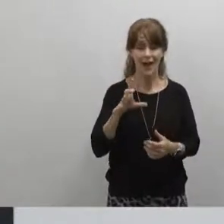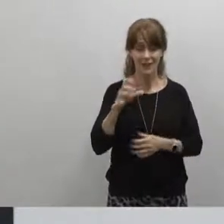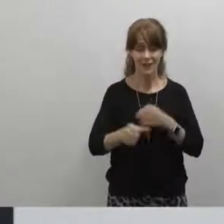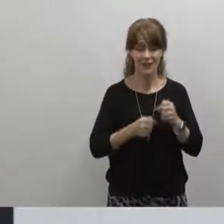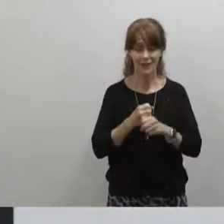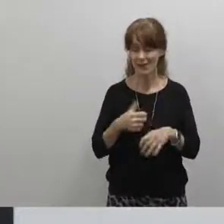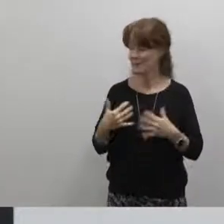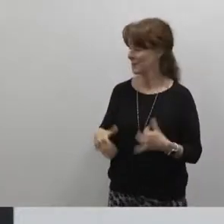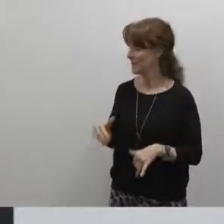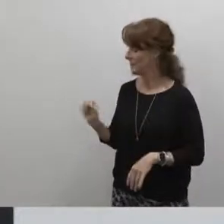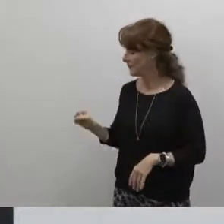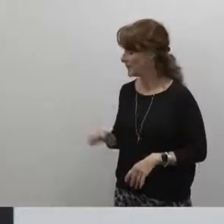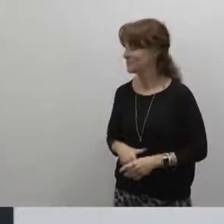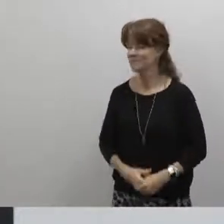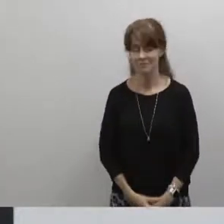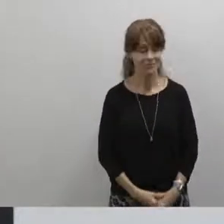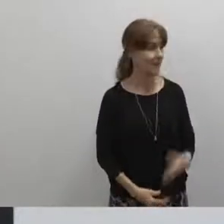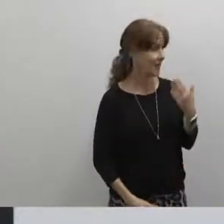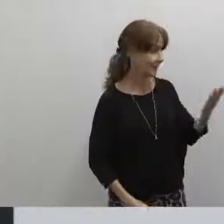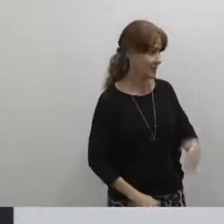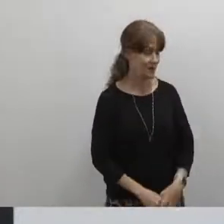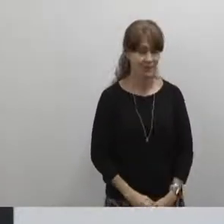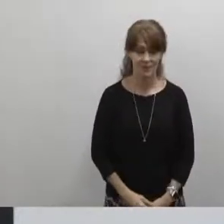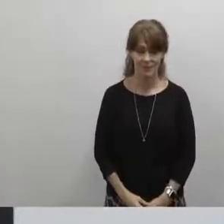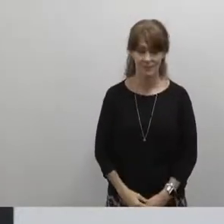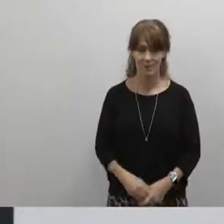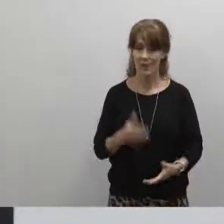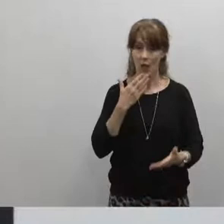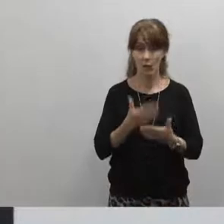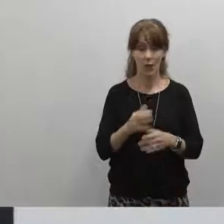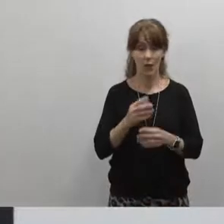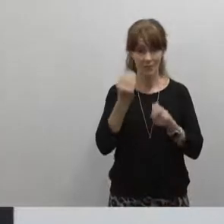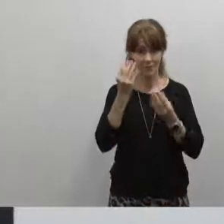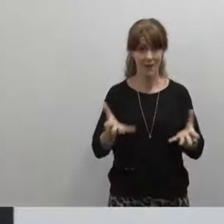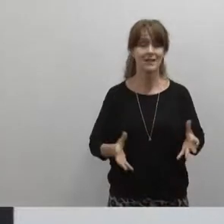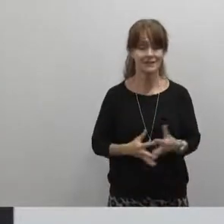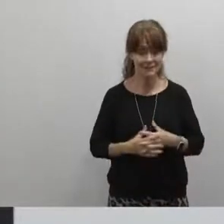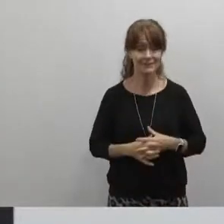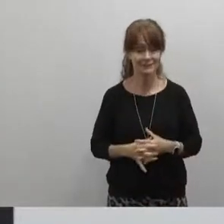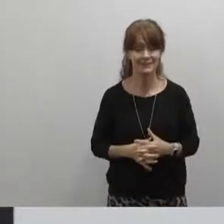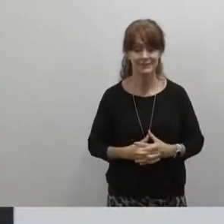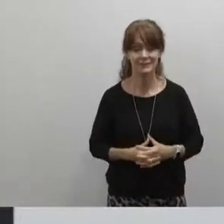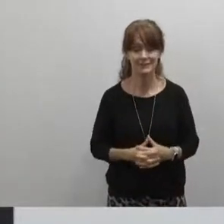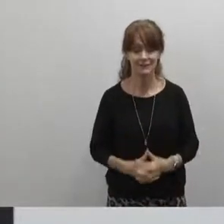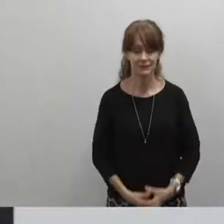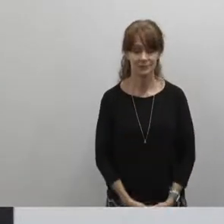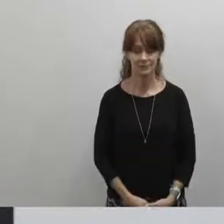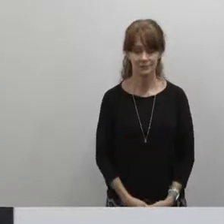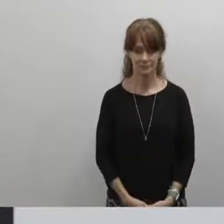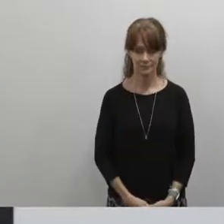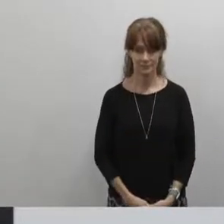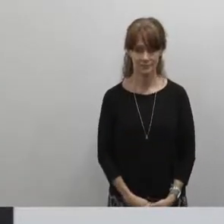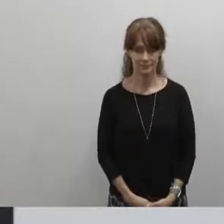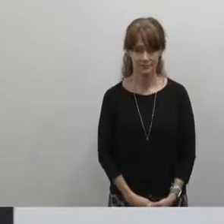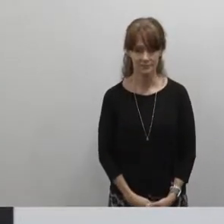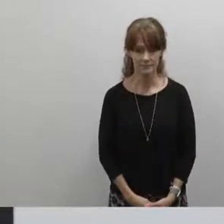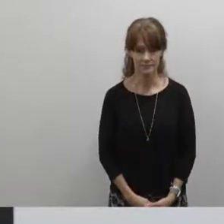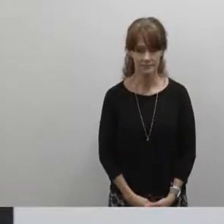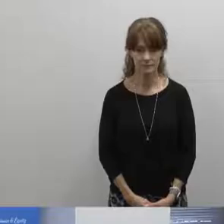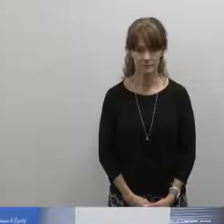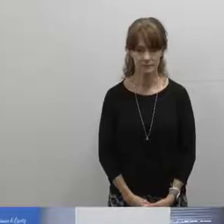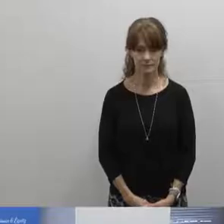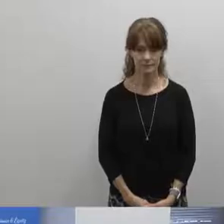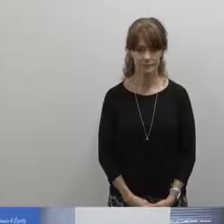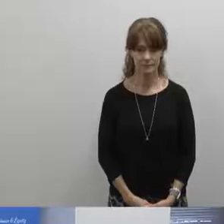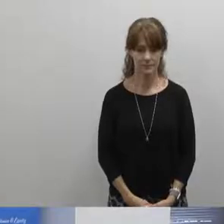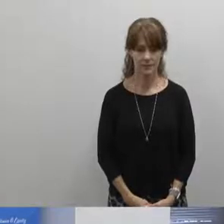chất mà rồi chân làm mày à kia McKinley ở đây chỉ tập là miền mùi đại đại lọ